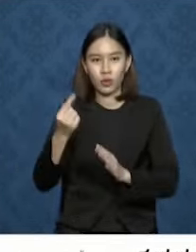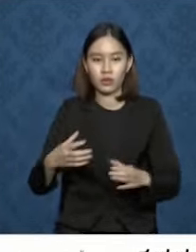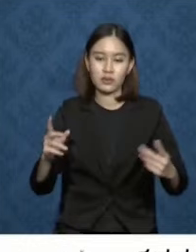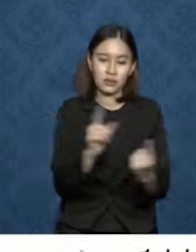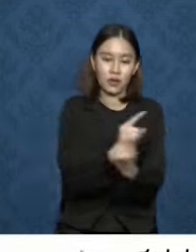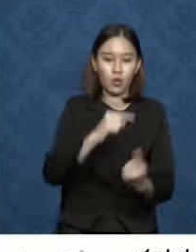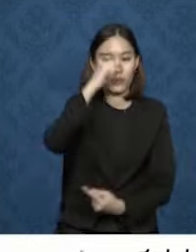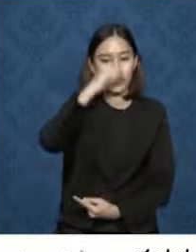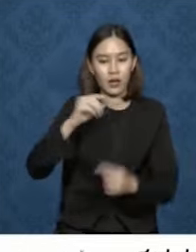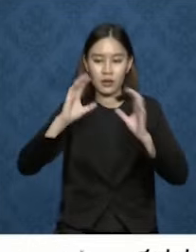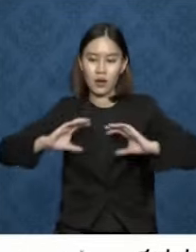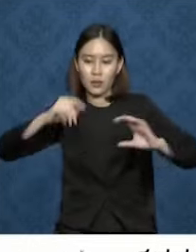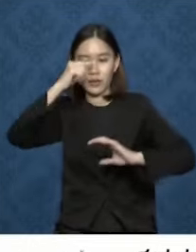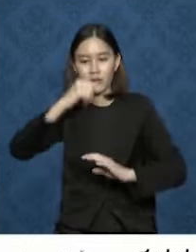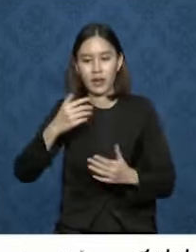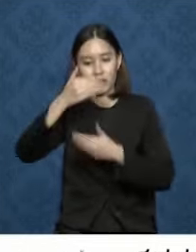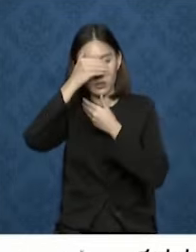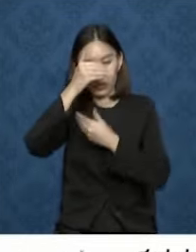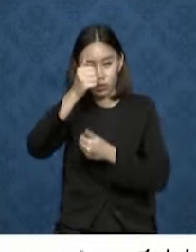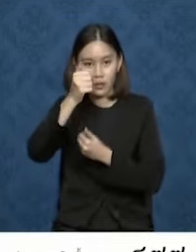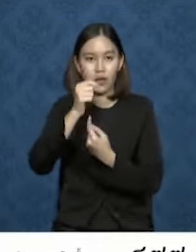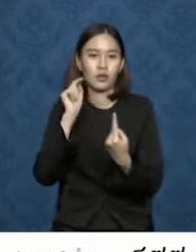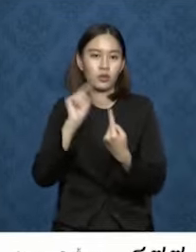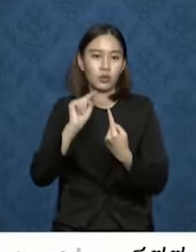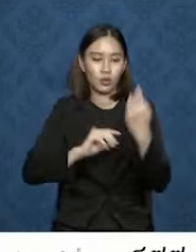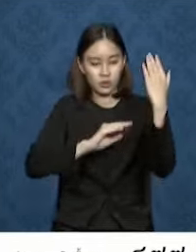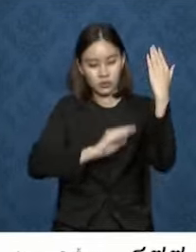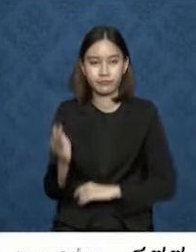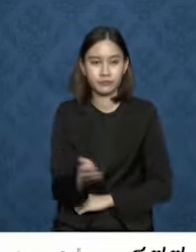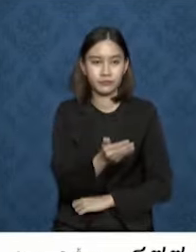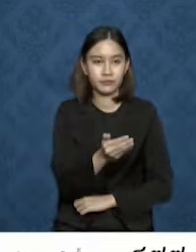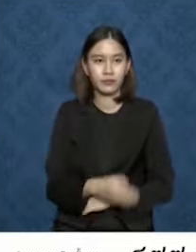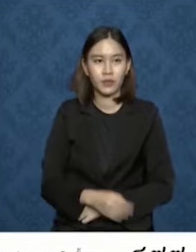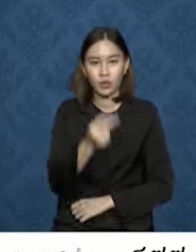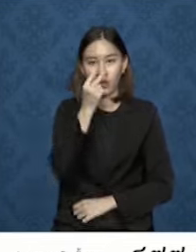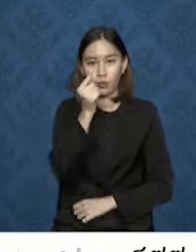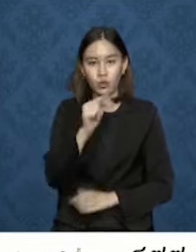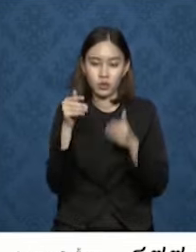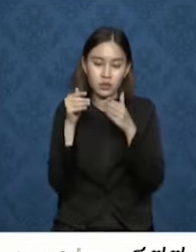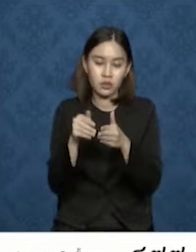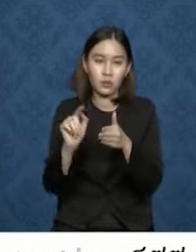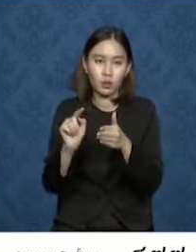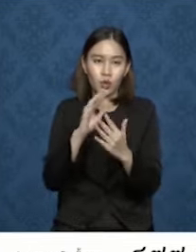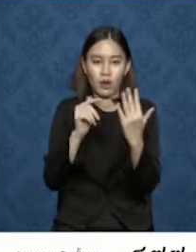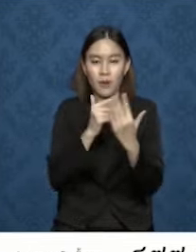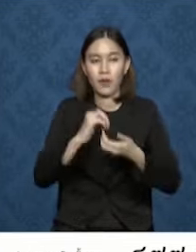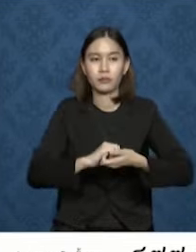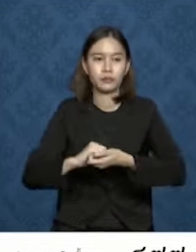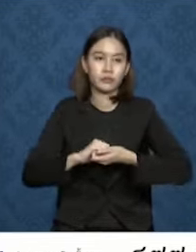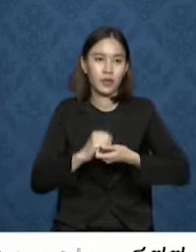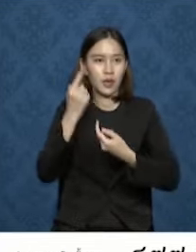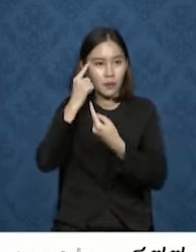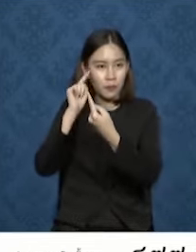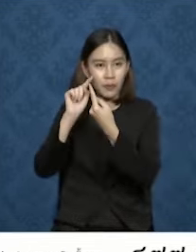ไทยให้รัฐบาลไทยให้ความสนใจมากขึ้นก่อสถานการณ์ในจังหวัดชายแดนภาคใต้พอมาดูเฉพาะในแผนบูรณาการครับดู